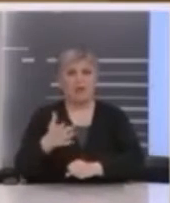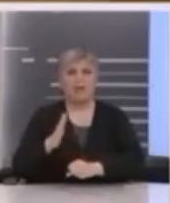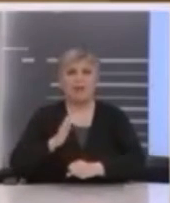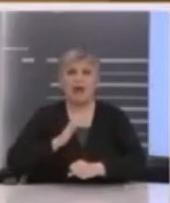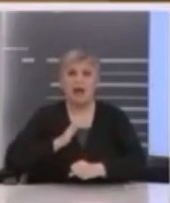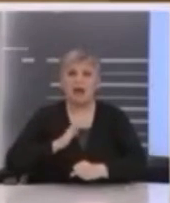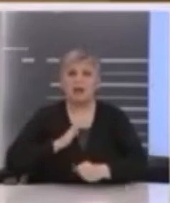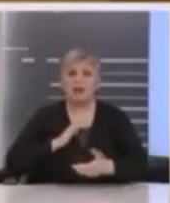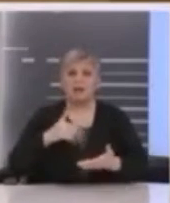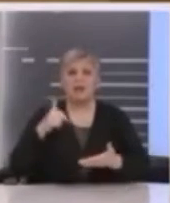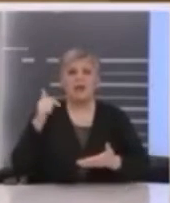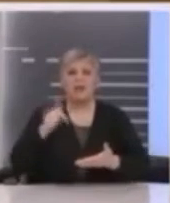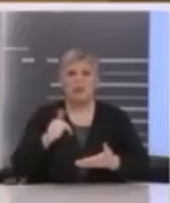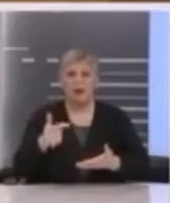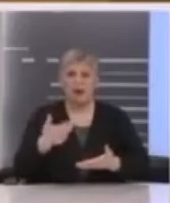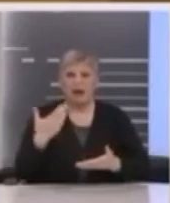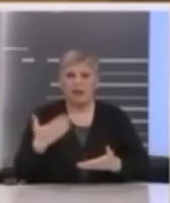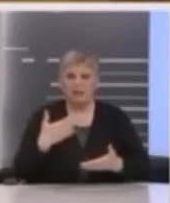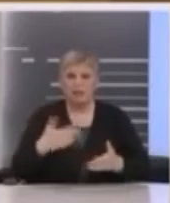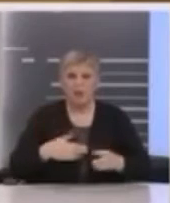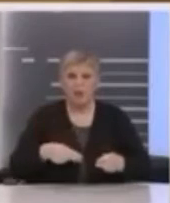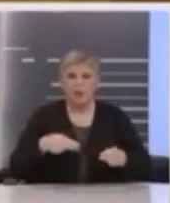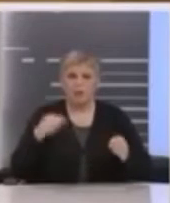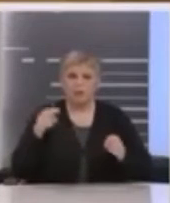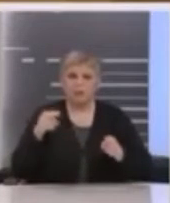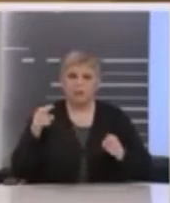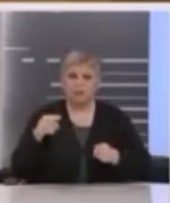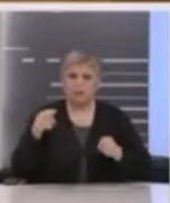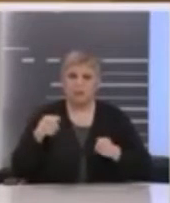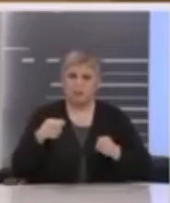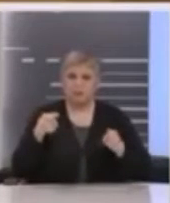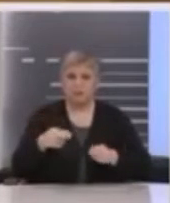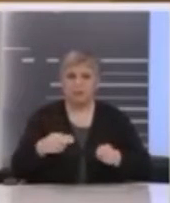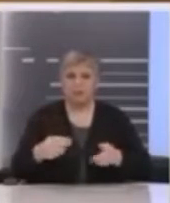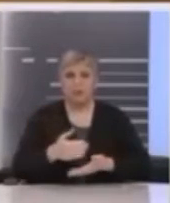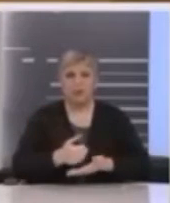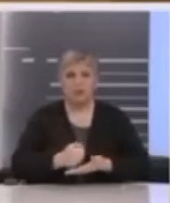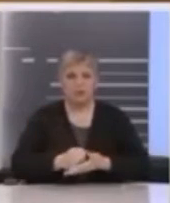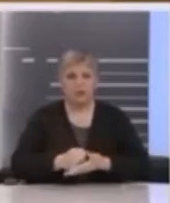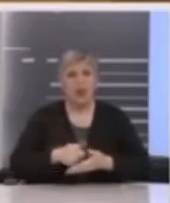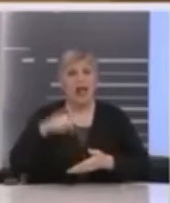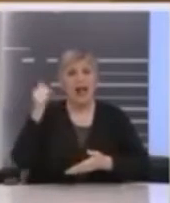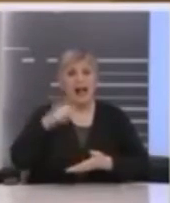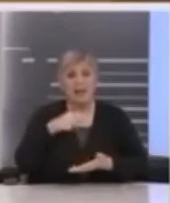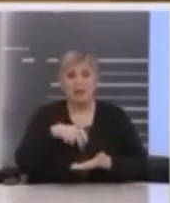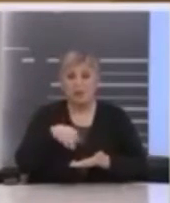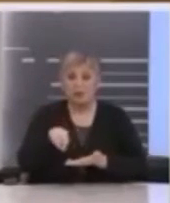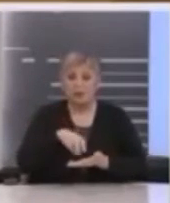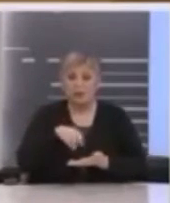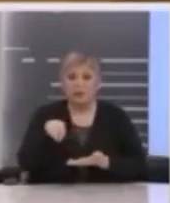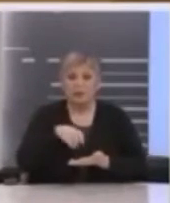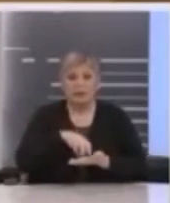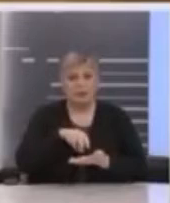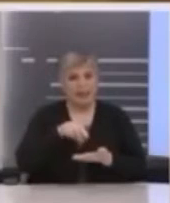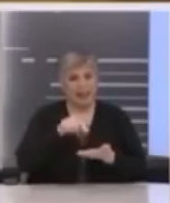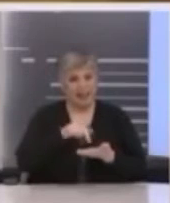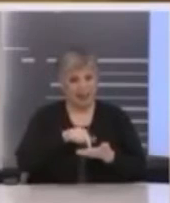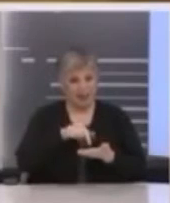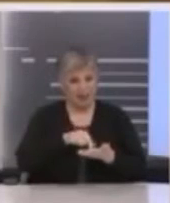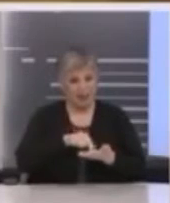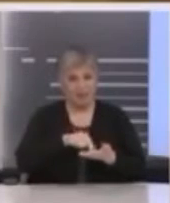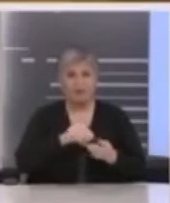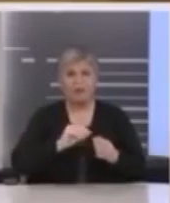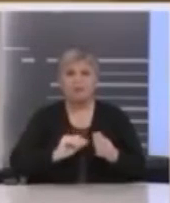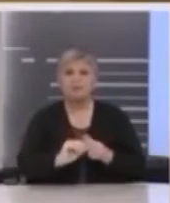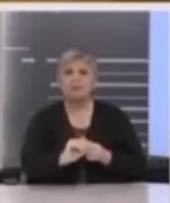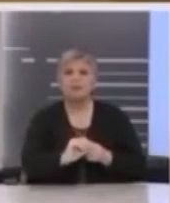από τα ράκη της, και μοιράζουμε το υπερπλεώνασμα στα χαμηλότερα